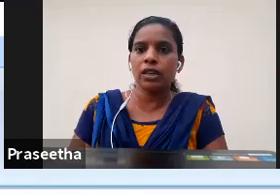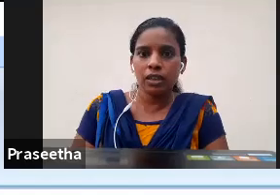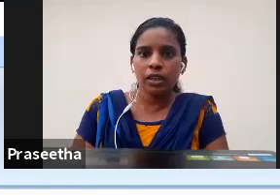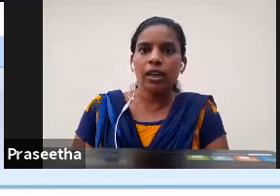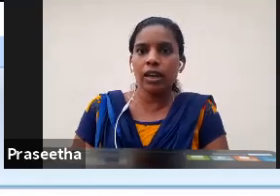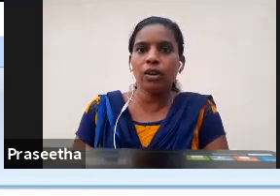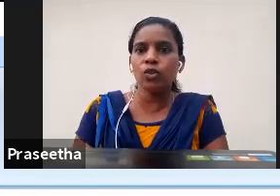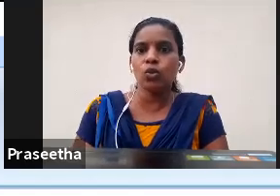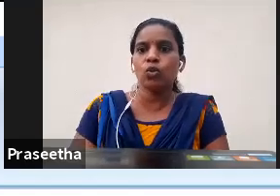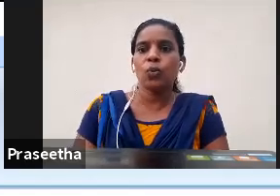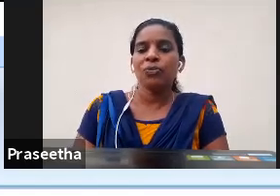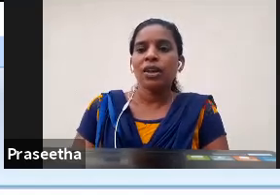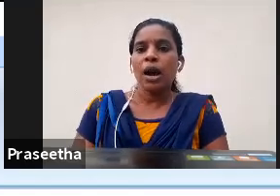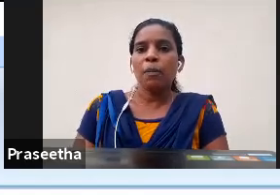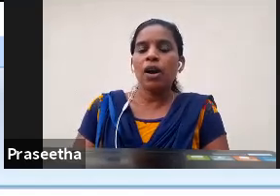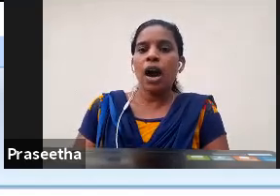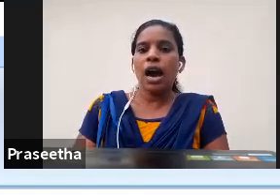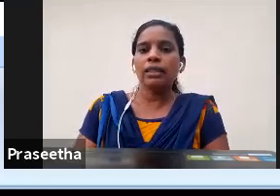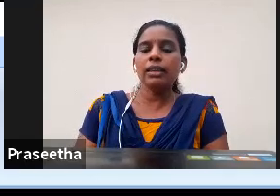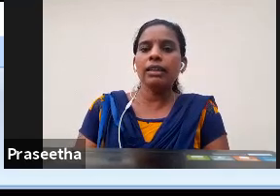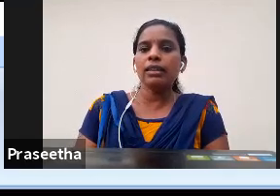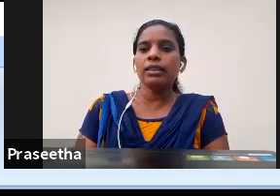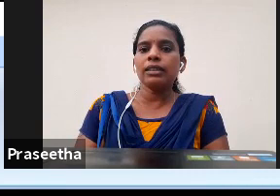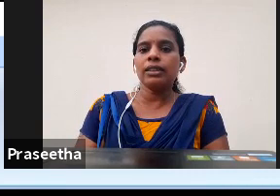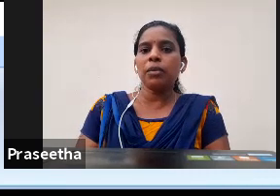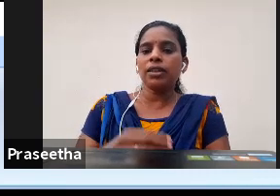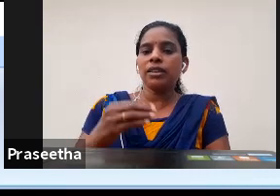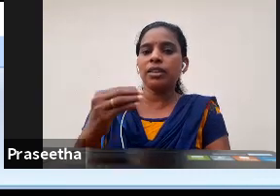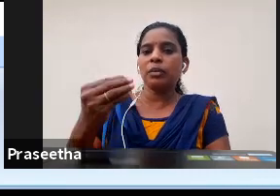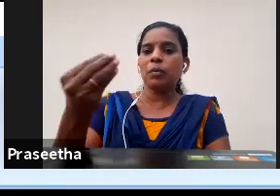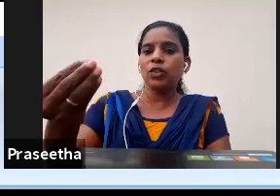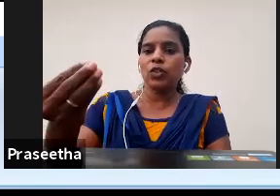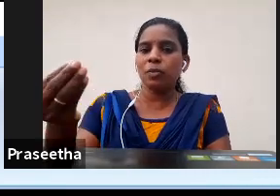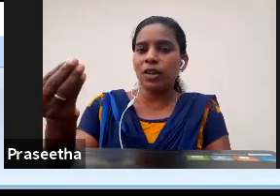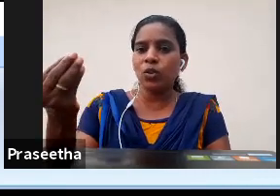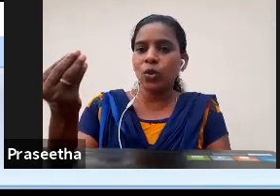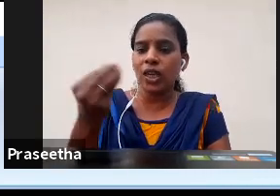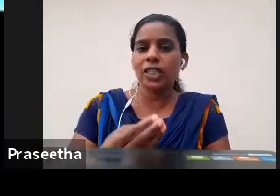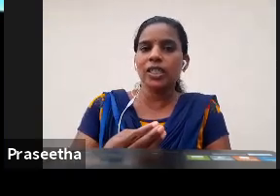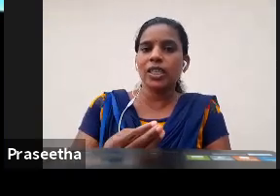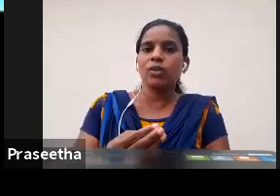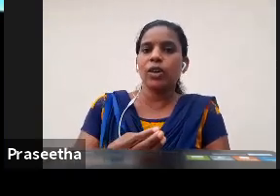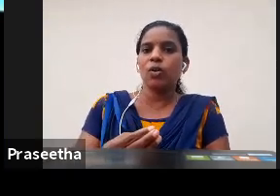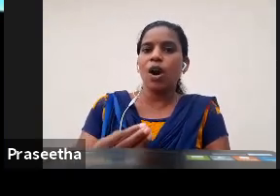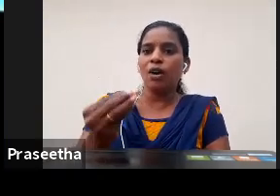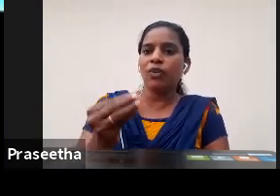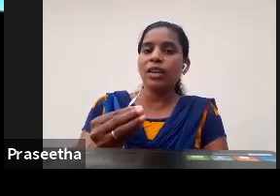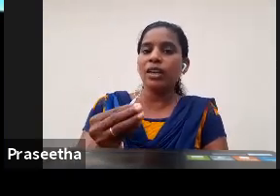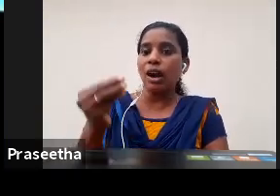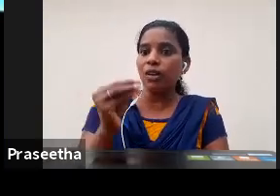ഉണ്ട് എങ്ങാനുണ്ടെന്ന് തോന്നുന്നു. അപ്പൊ അതിനകത്ത് നമുക്ക് ഇപ്പൊ ബൈജു സാർ പറഞ്ഞതോട് കണക്ട് ചെയ്ത്